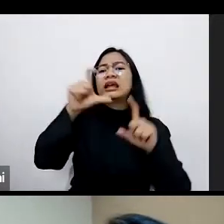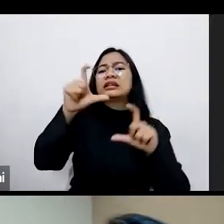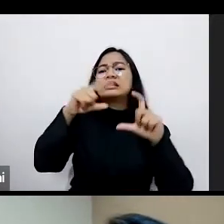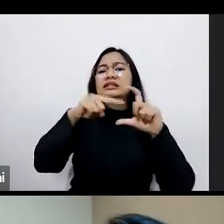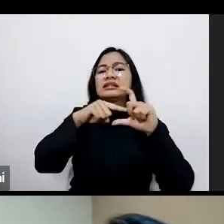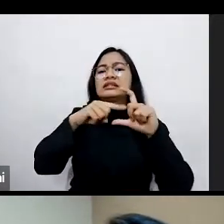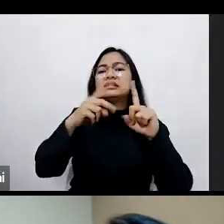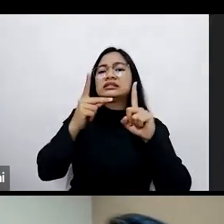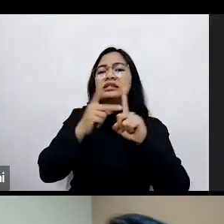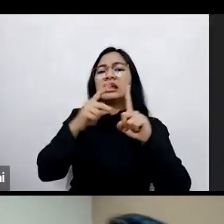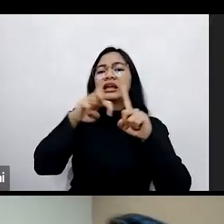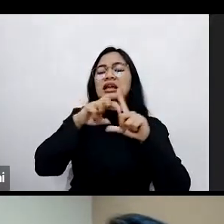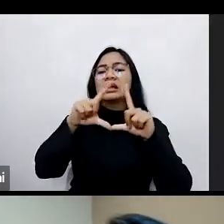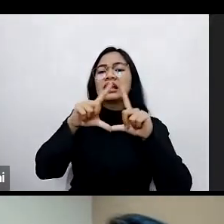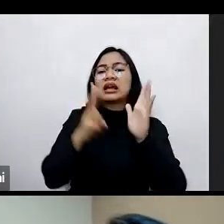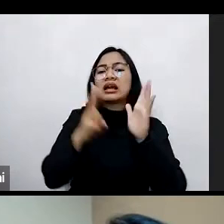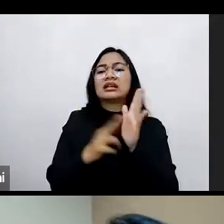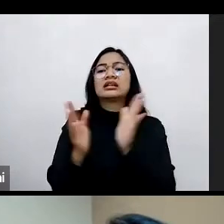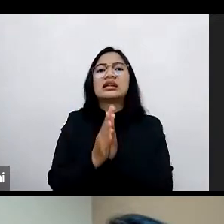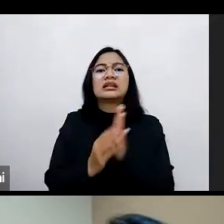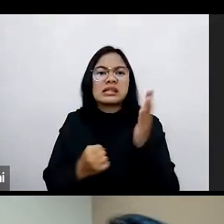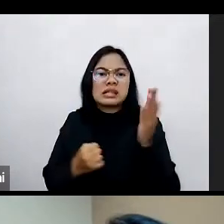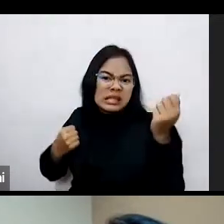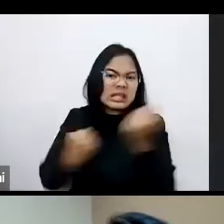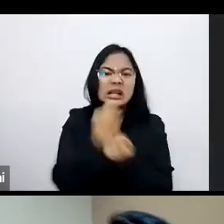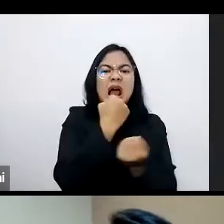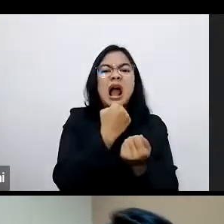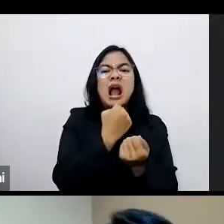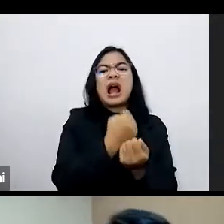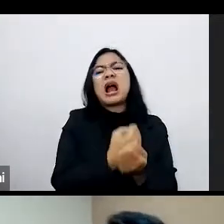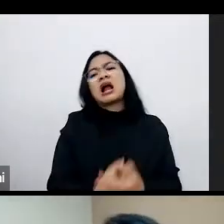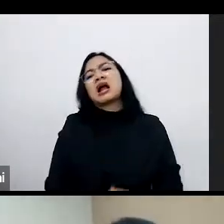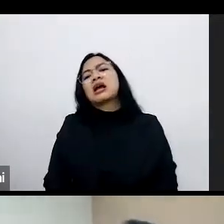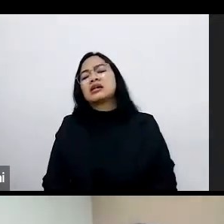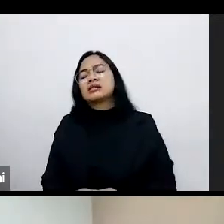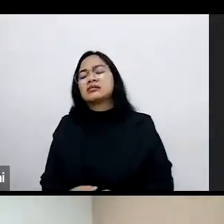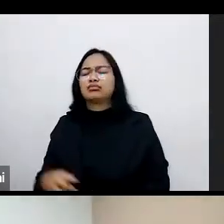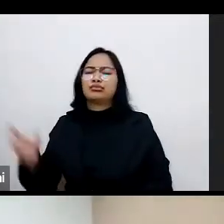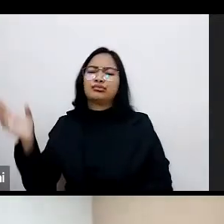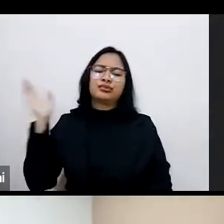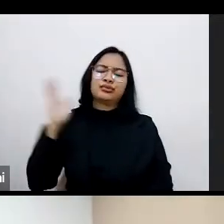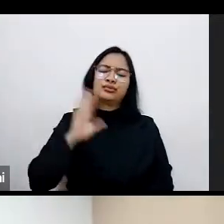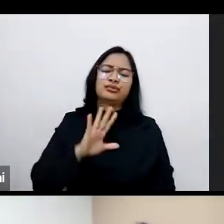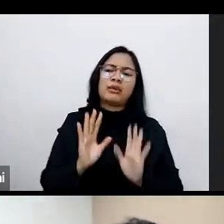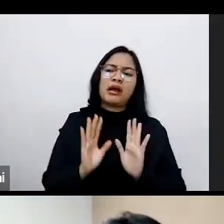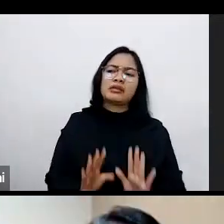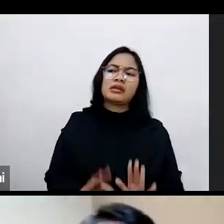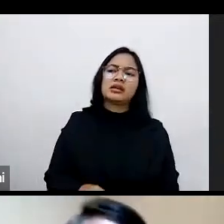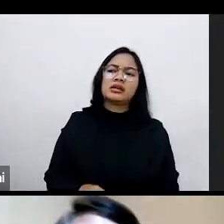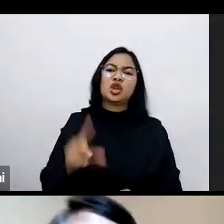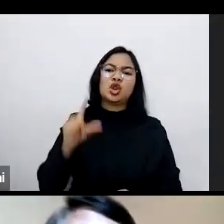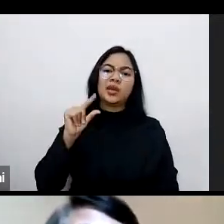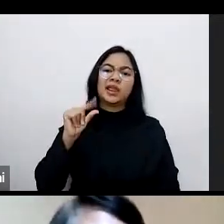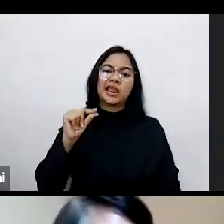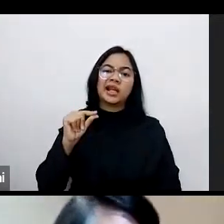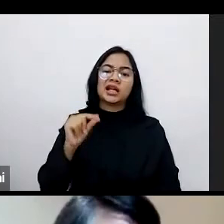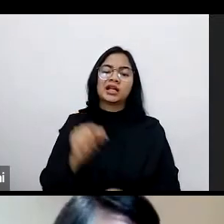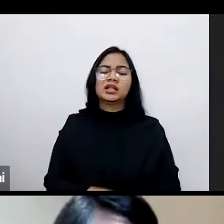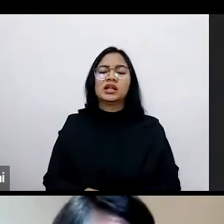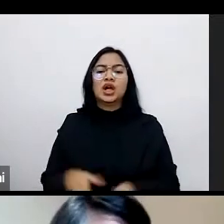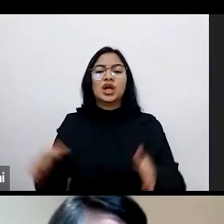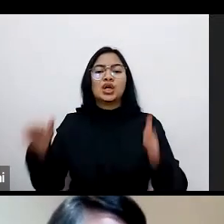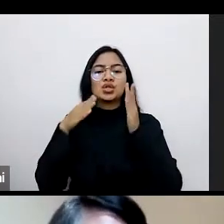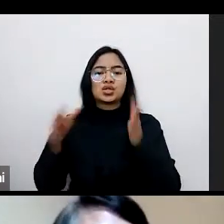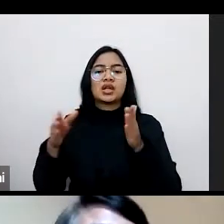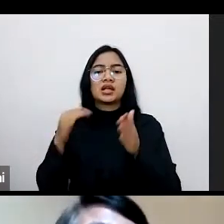oleh beberapa akademisi dan intelektual perempuan di Twitter, khususnya yang mengidentifikasikan diri